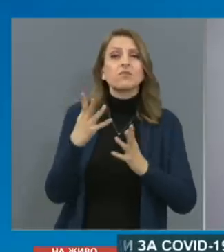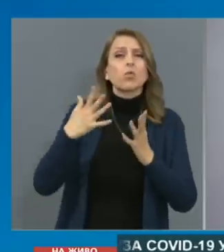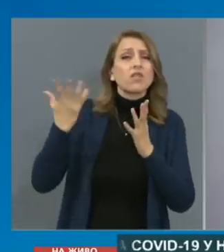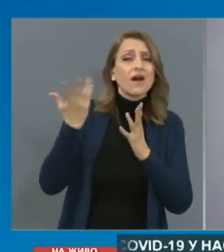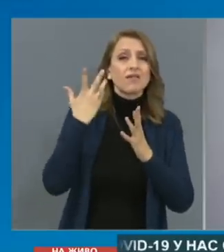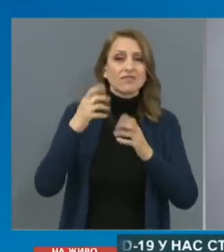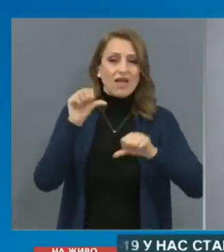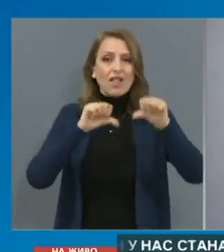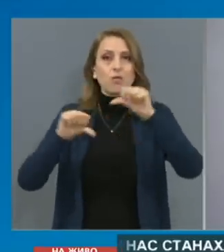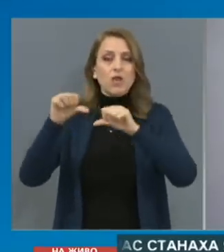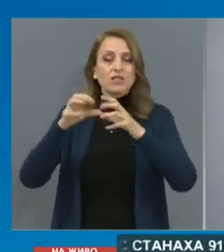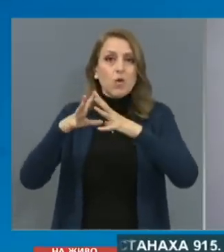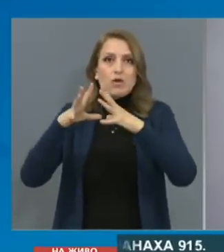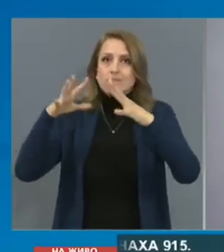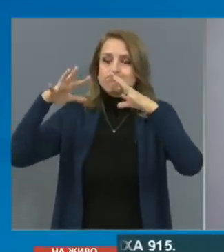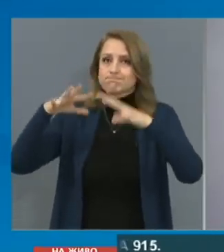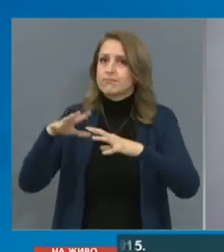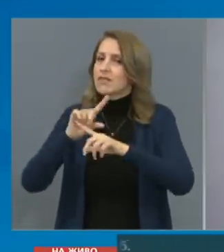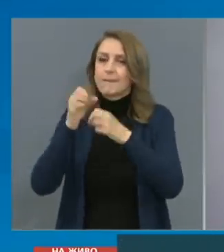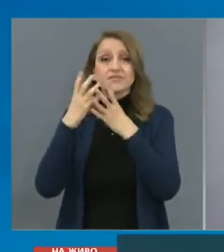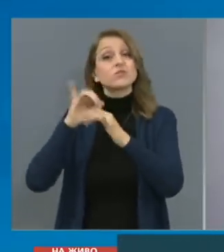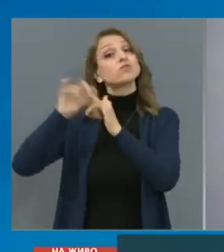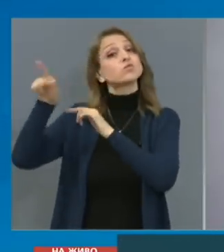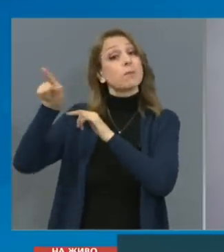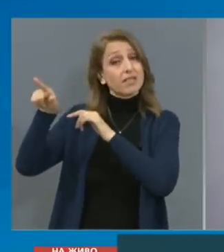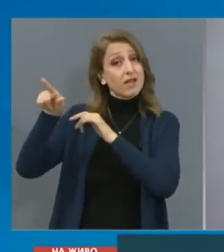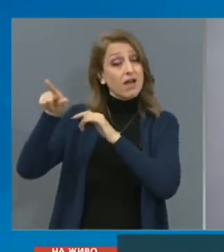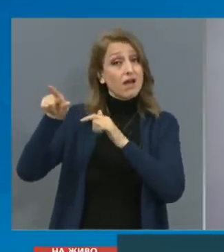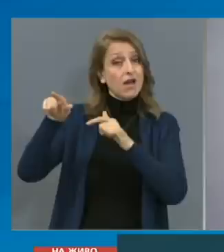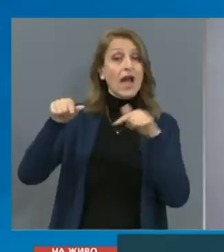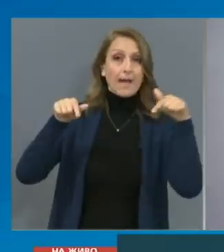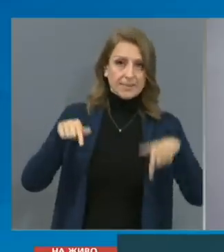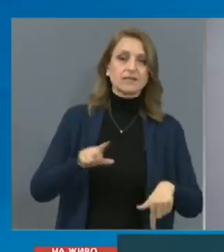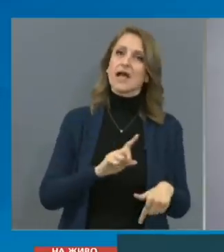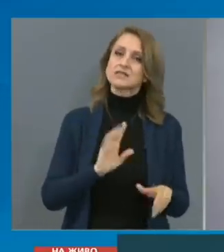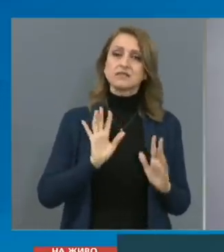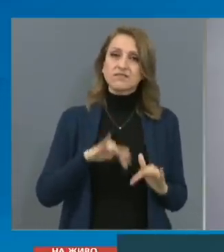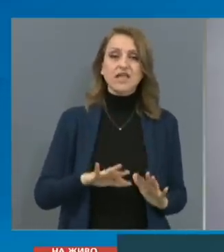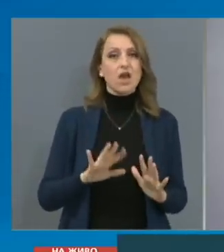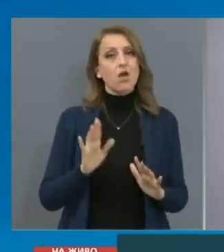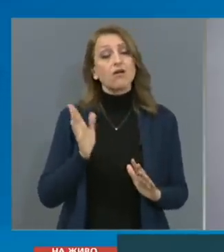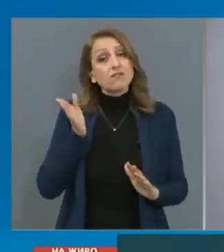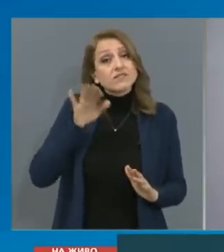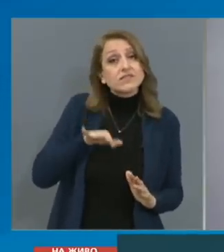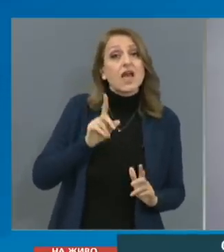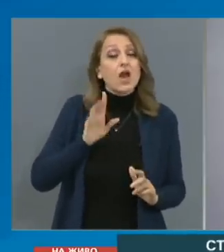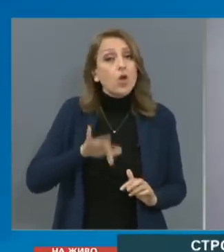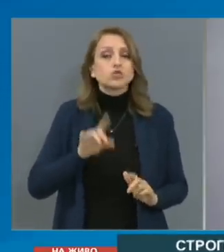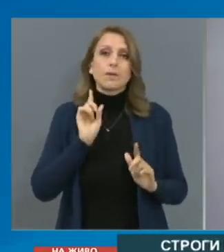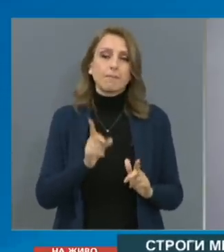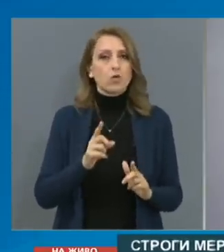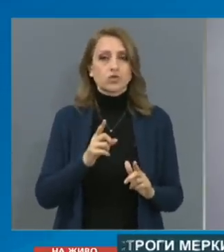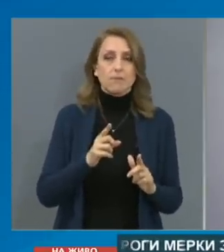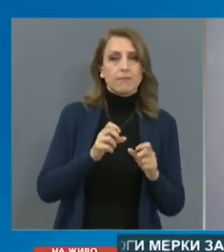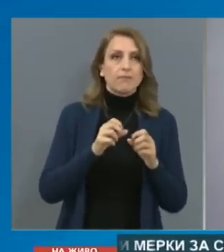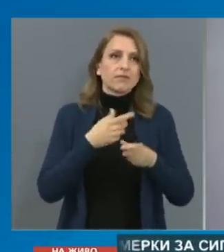под въпрос дали ще издържат на това нещо. В чужбина. Това е в чужбина, не при нас. При нас все още може да си позволим това